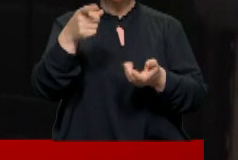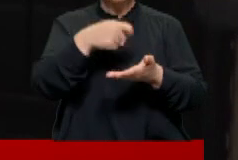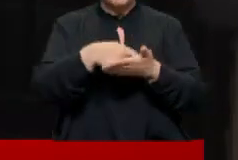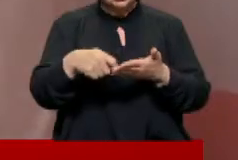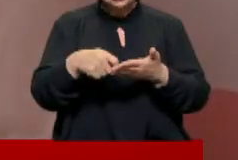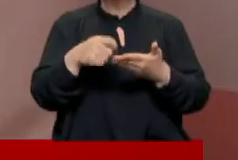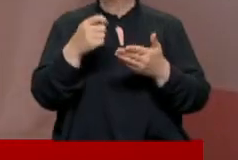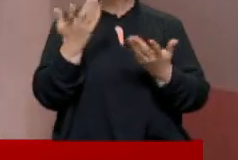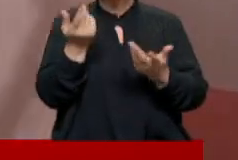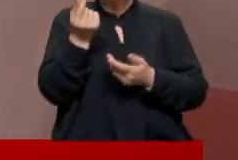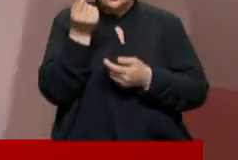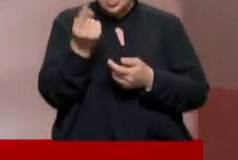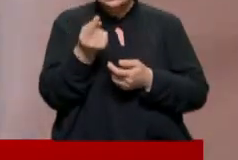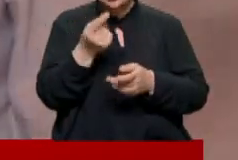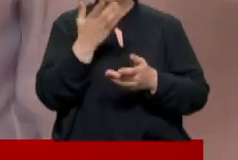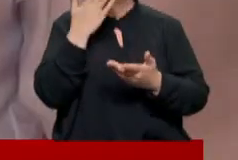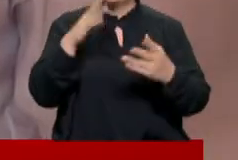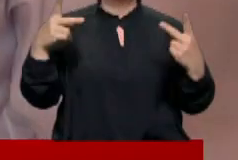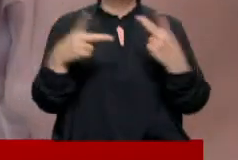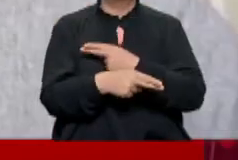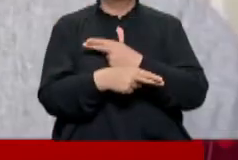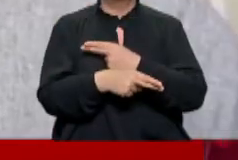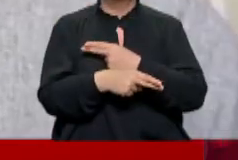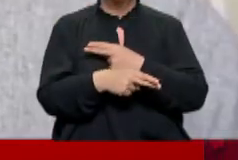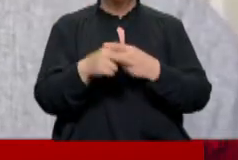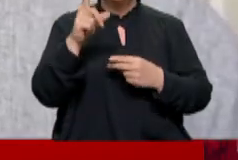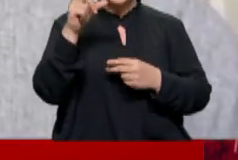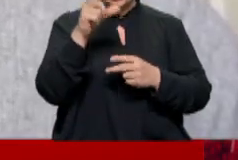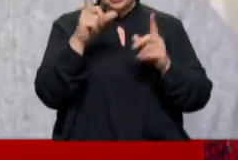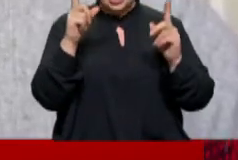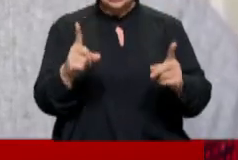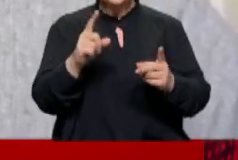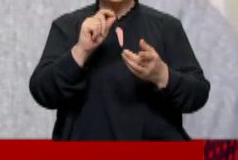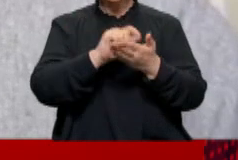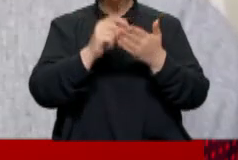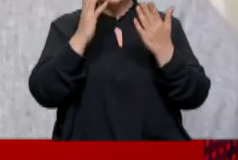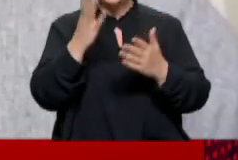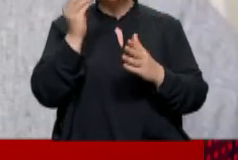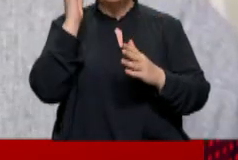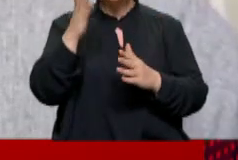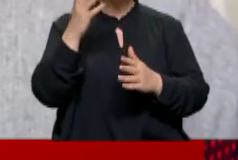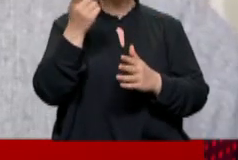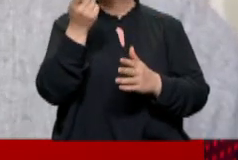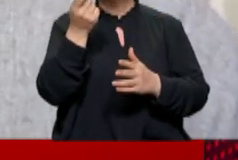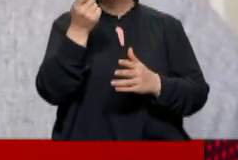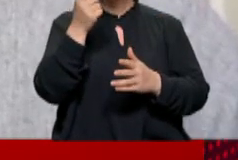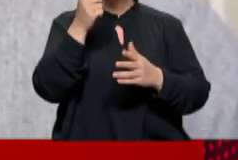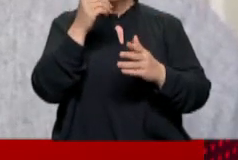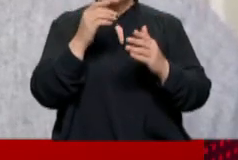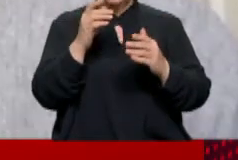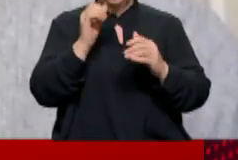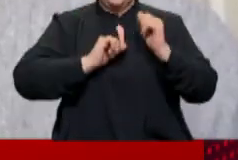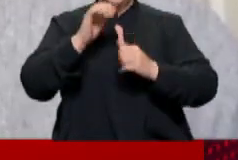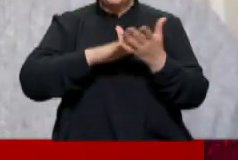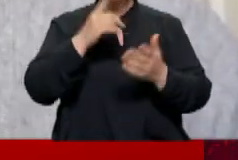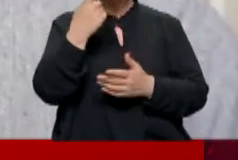ücret zaten çok azdı, artık hiç alamayacaklar. Ay boyu icap yazsanız bile en fazla verdiğiniz lisans mezunu bir hemşireye 1000